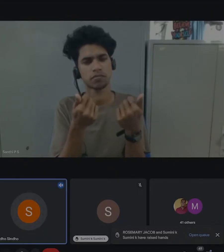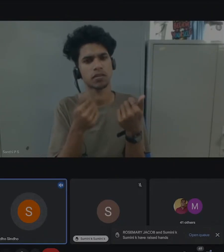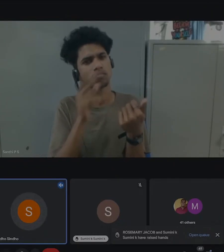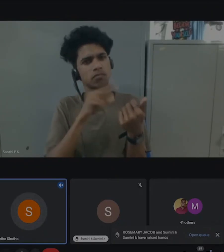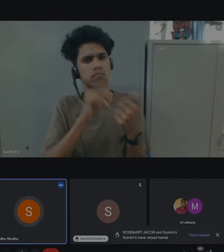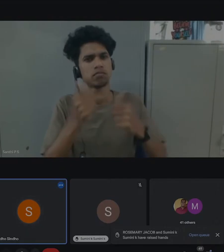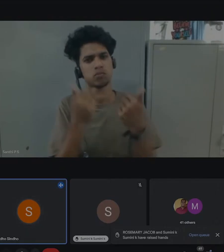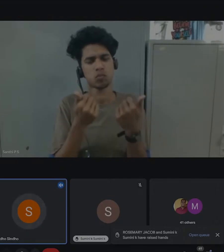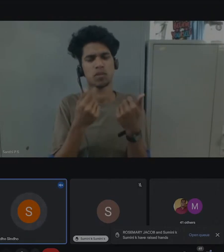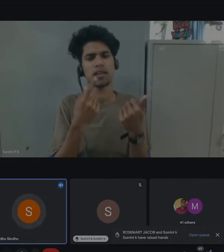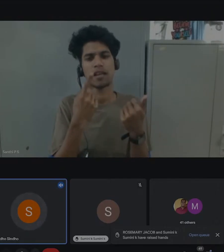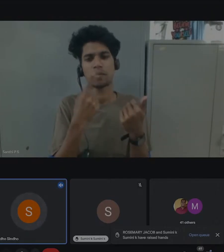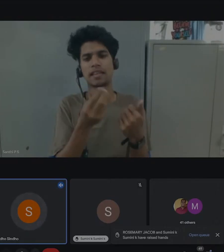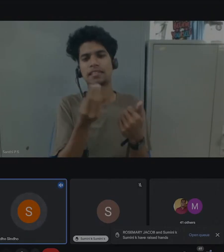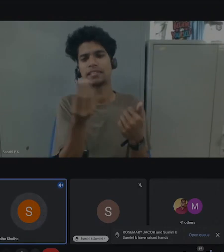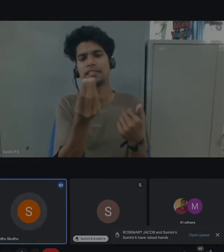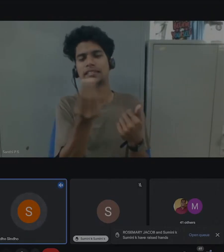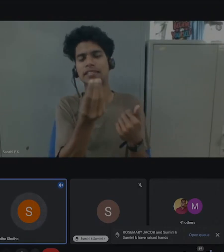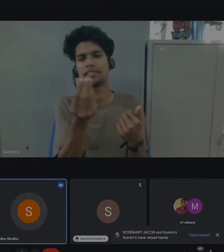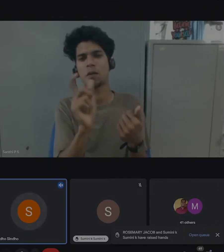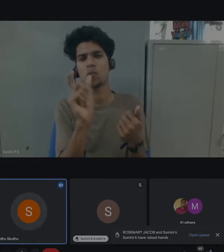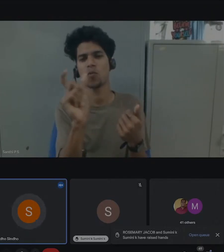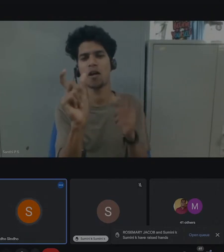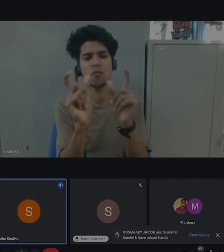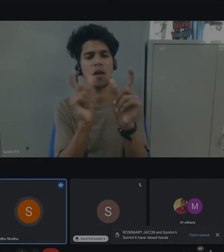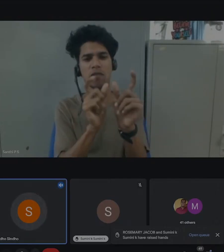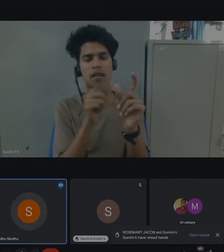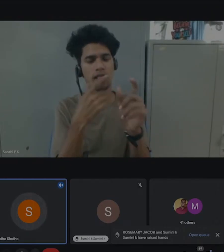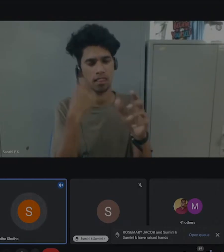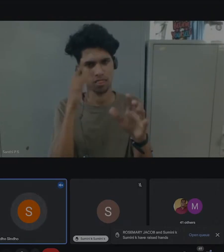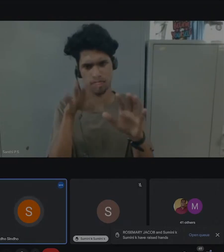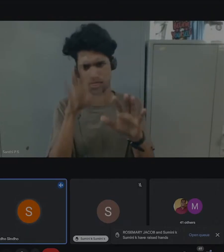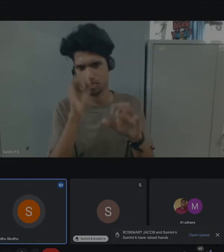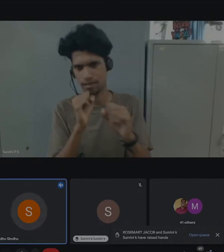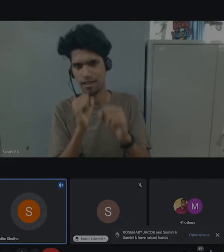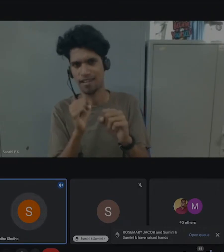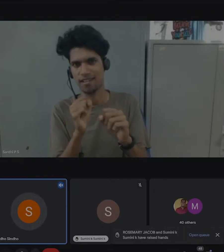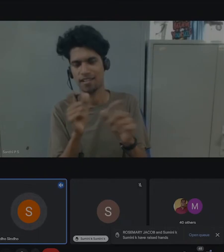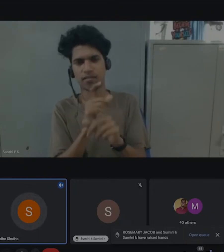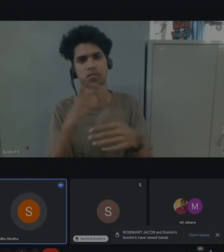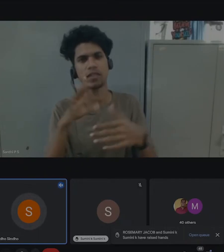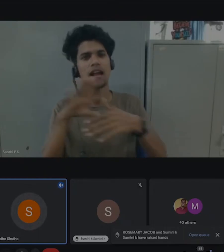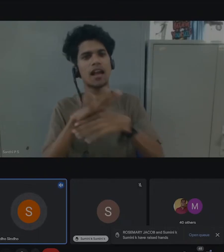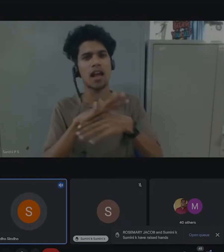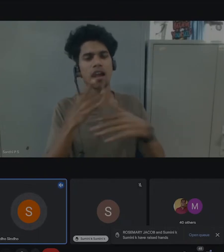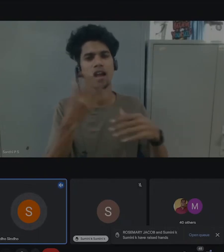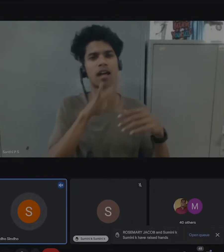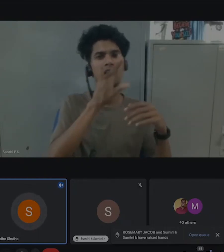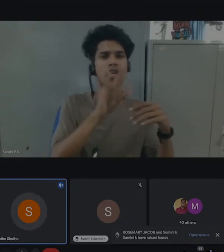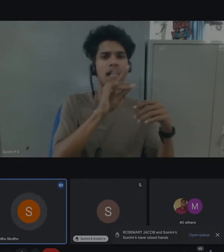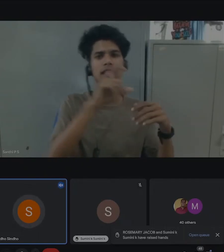സംസാരിക്കുകയൊക്കെ ചെയ്യും. പക്ഷെ ചിലത് വാക്കുകൾ തിരിഞ്ഞു വരൂല. ചിലത് സംസാരിക്കണത് ഇപ്പൊ കാക്ക എന്ന് പറയുന്നത് താത്താന്നായിരിക്കും